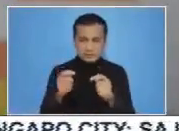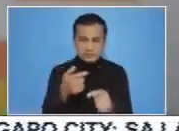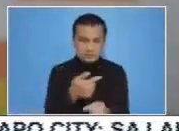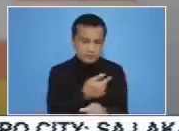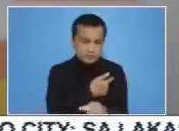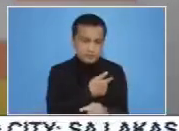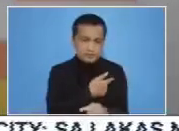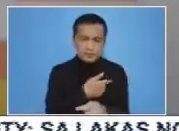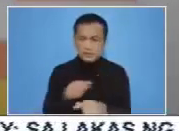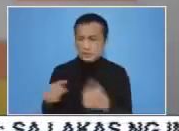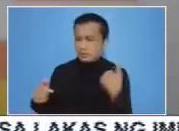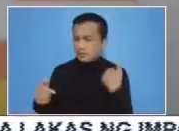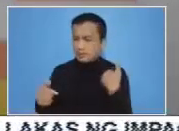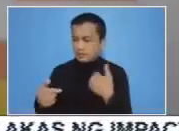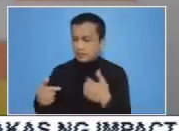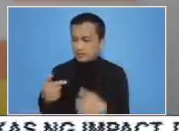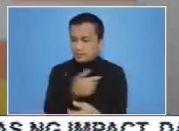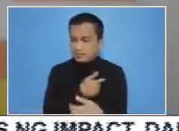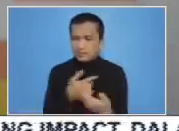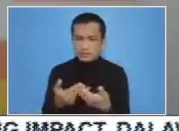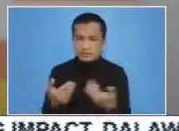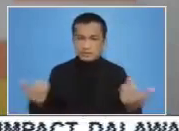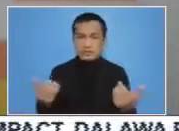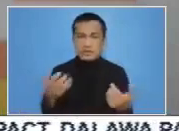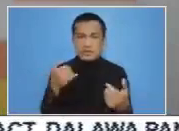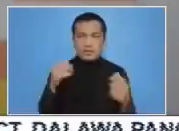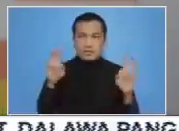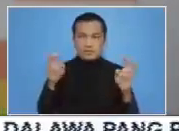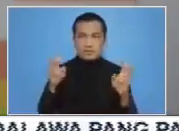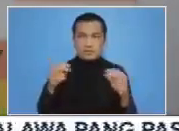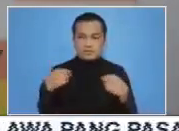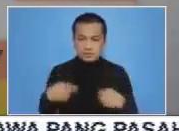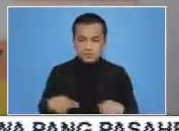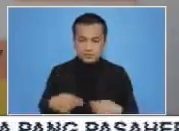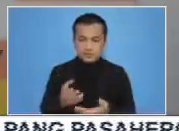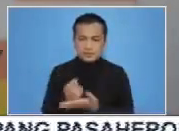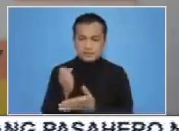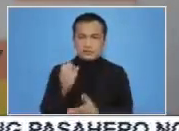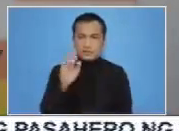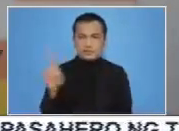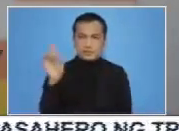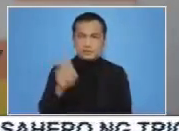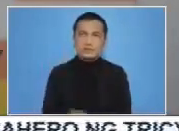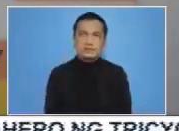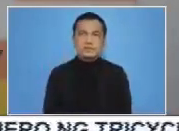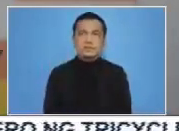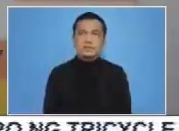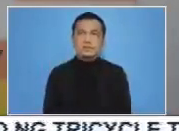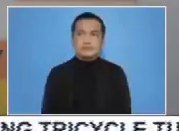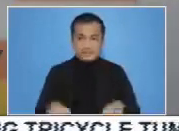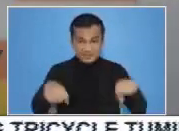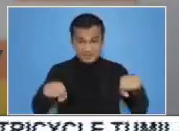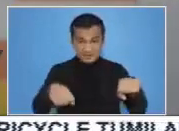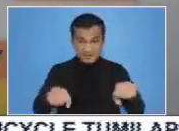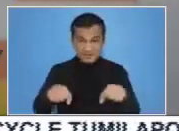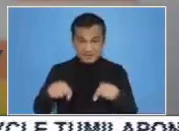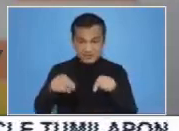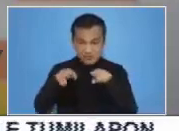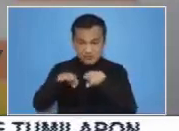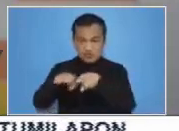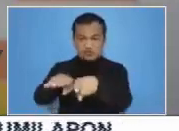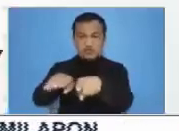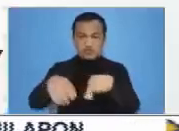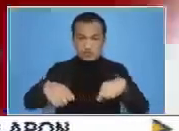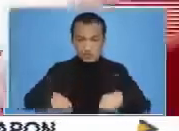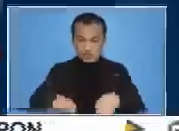11% ang ibinaba ng kaso ng COVID-19 sa NCR mula June 13 to 19 kumpara noong June 6 hanggang 12. Gayunman,